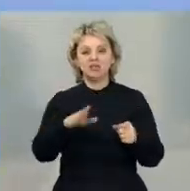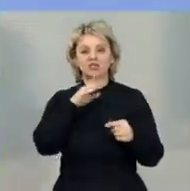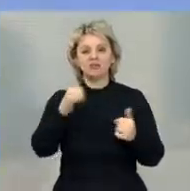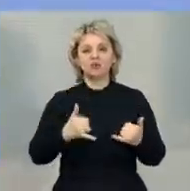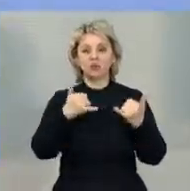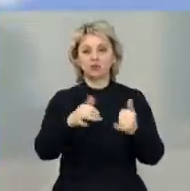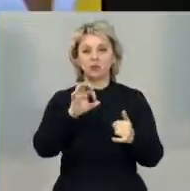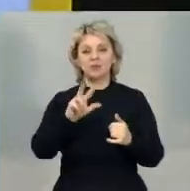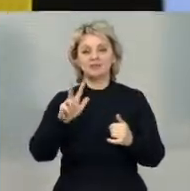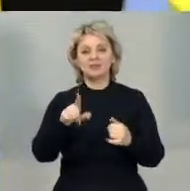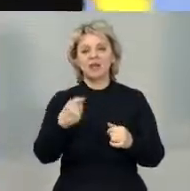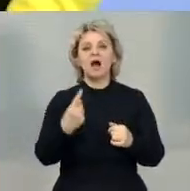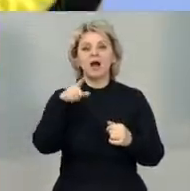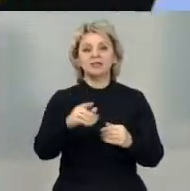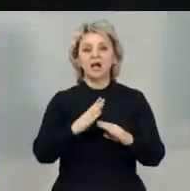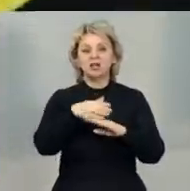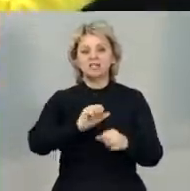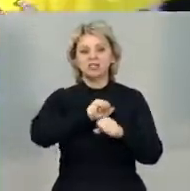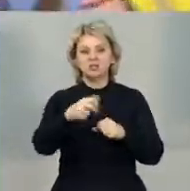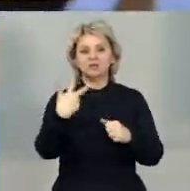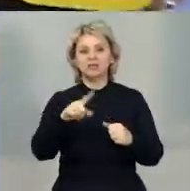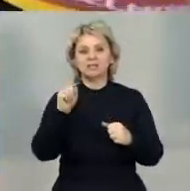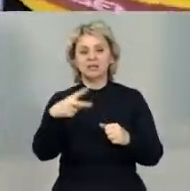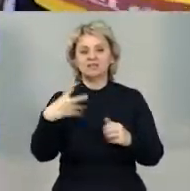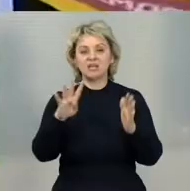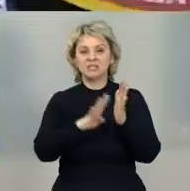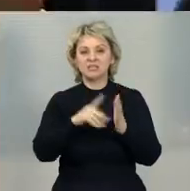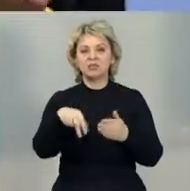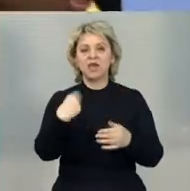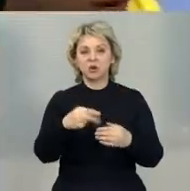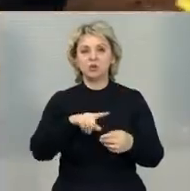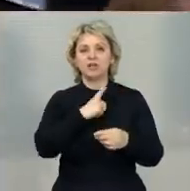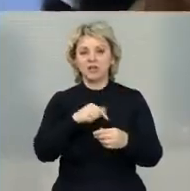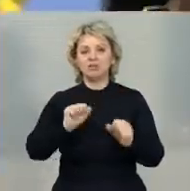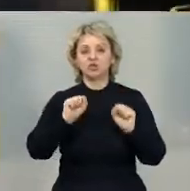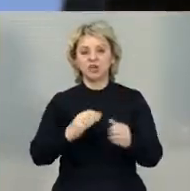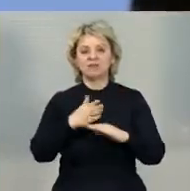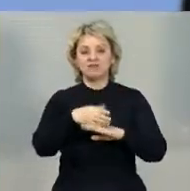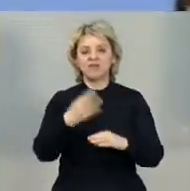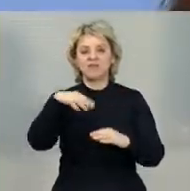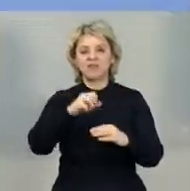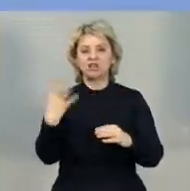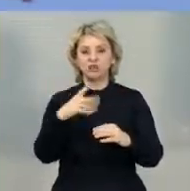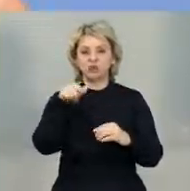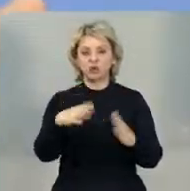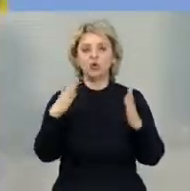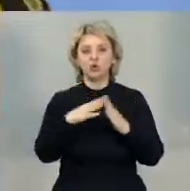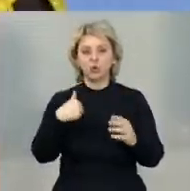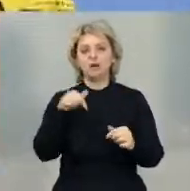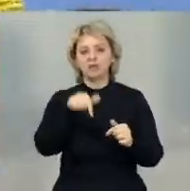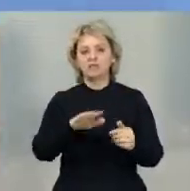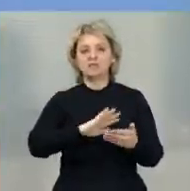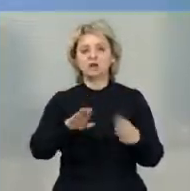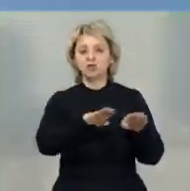девушки уступили 0-3. Однако гостевая победа 31-29 дает крепкие шансы на выход в финал 4. Дома нас